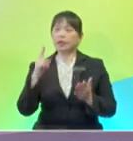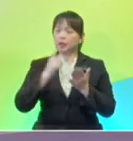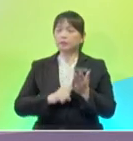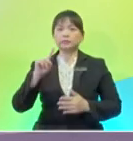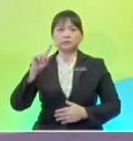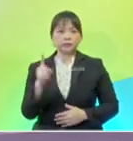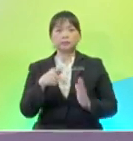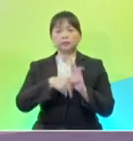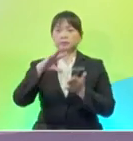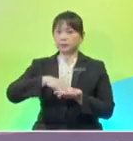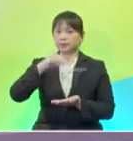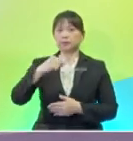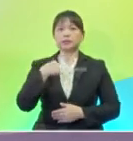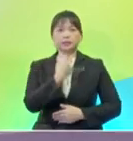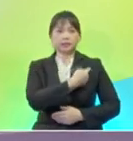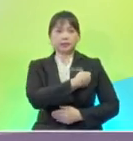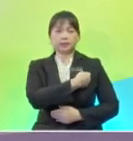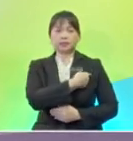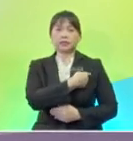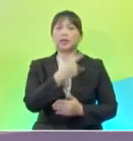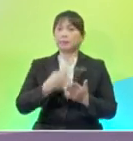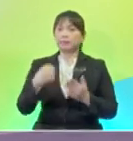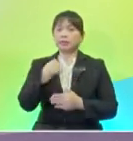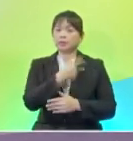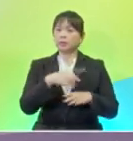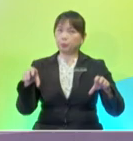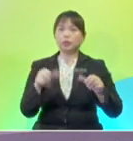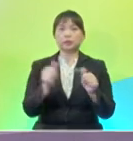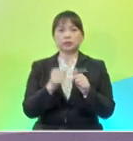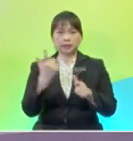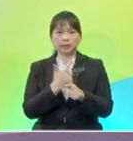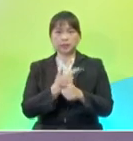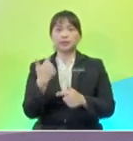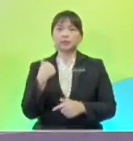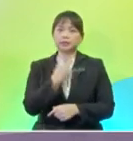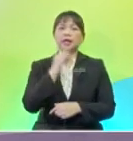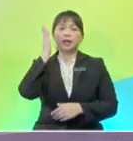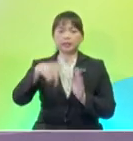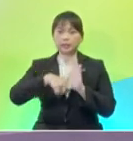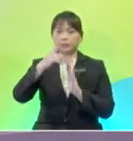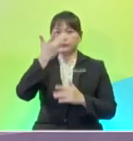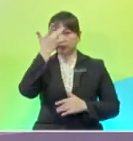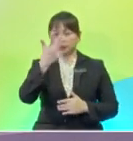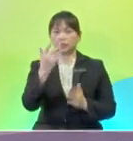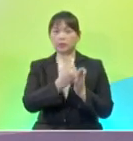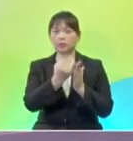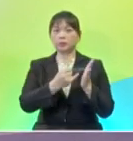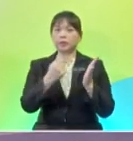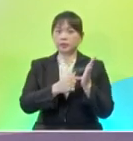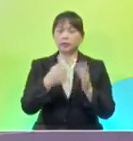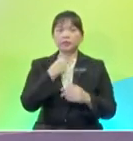pembelajaran kita buat dengan latihan kita akan lebih pandai dan lukisan nih kita